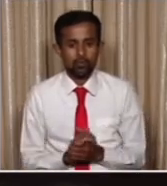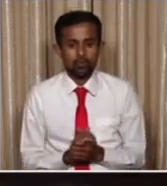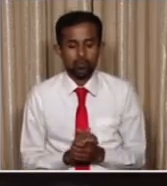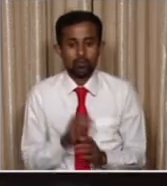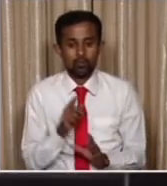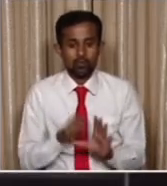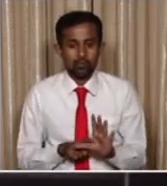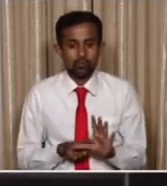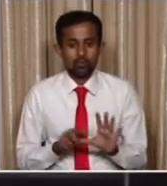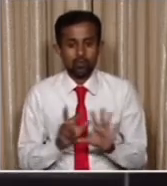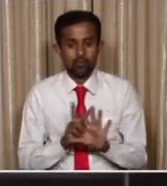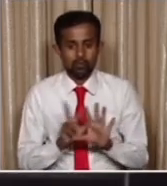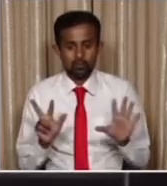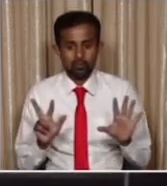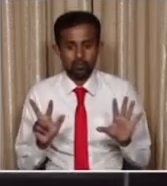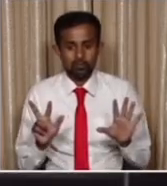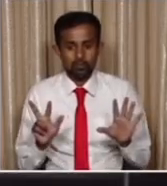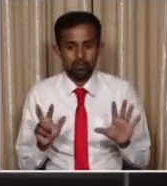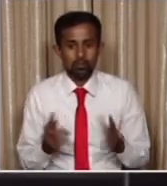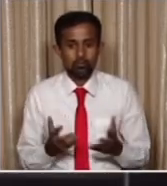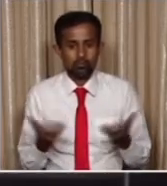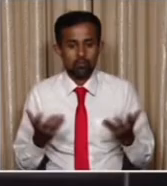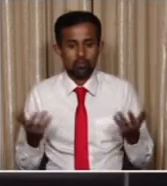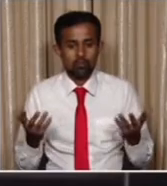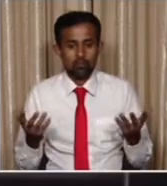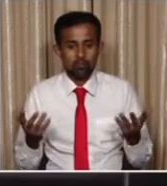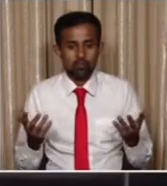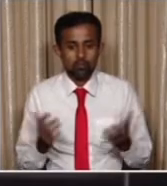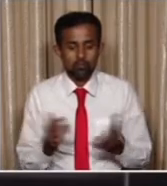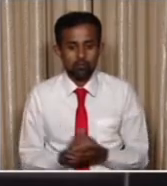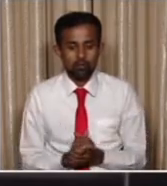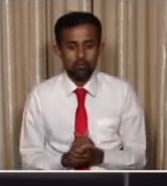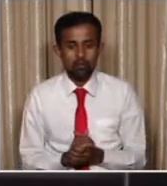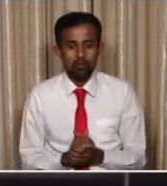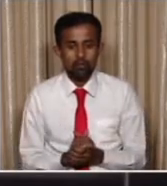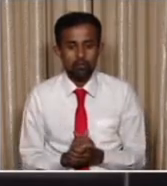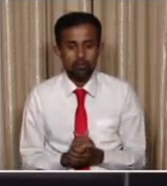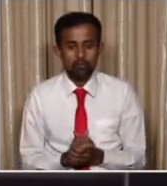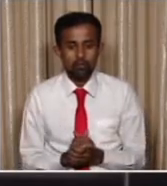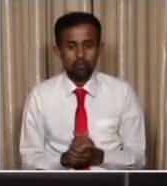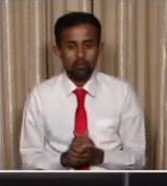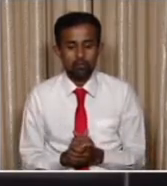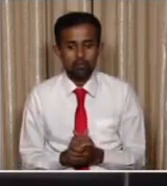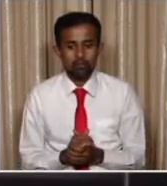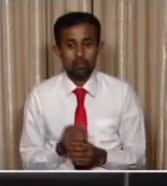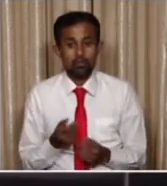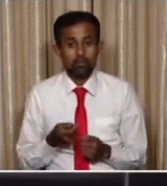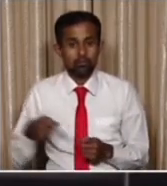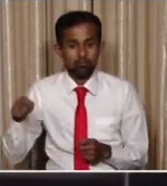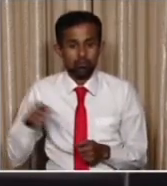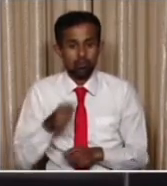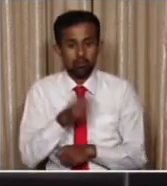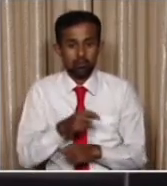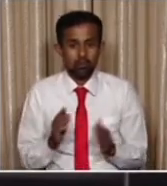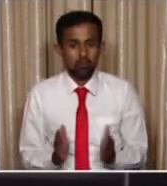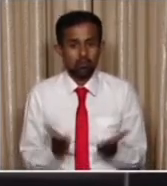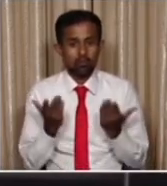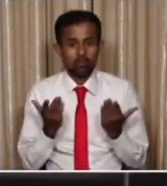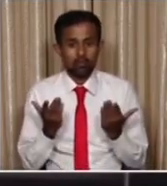වසර 18ක් පරණයි මන්තුමේ රෙපෑ කරන්න බෑ කියලා කියන්නේ ඒ නිසා ලබන අවුරුද්දේ අලුත් මැෂින් එකක් අරගන්න ප්‍රසම්පාදන ක්‍රියාවලිය අපි ආරම්භ කරන්නම්.